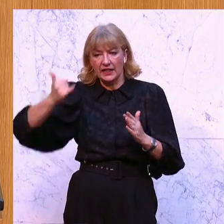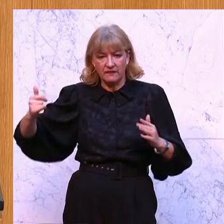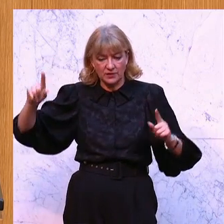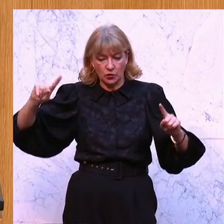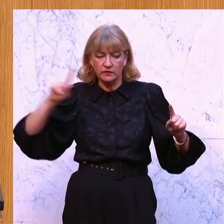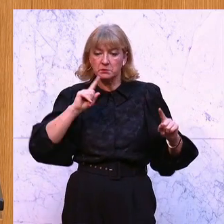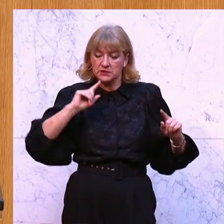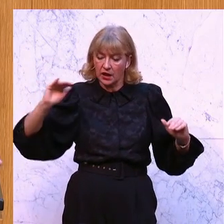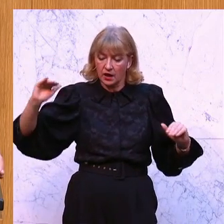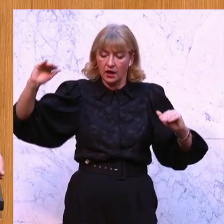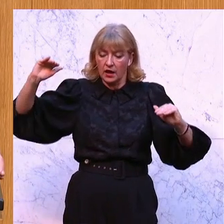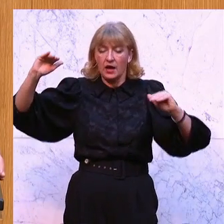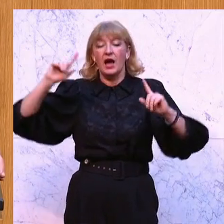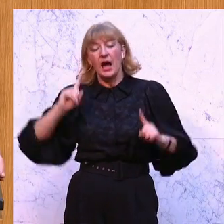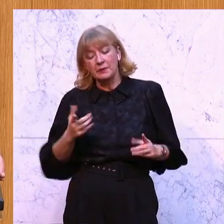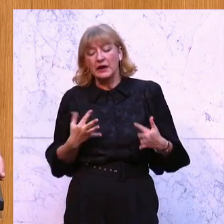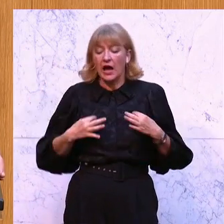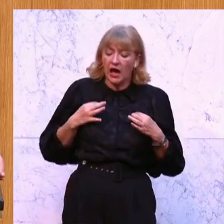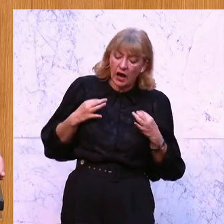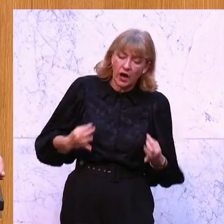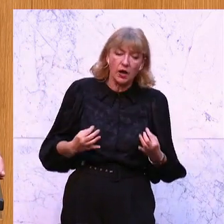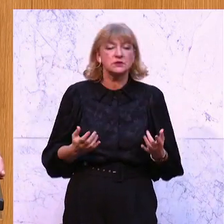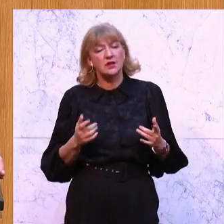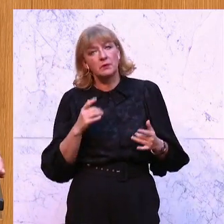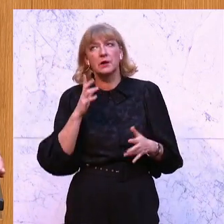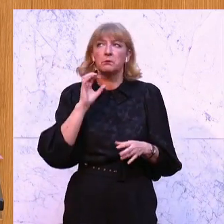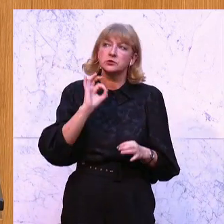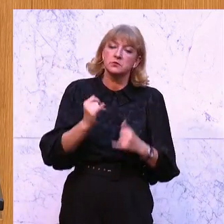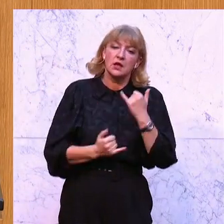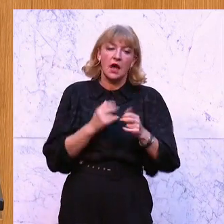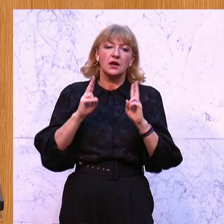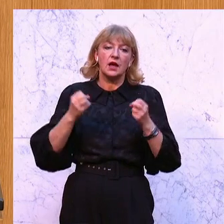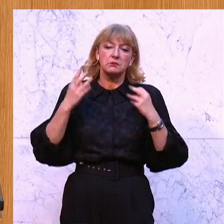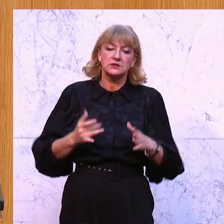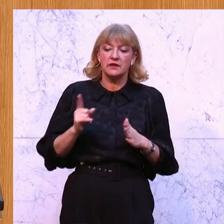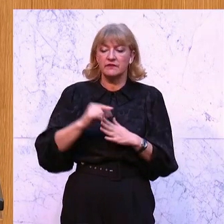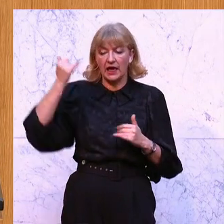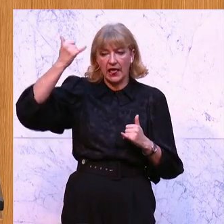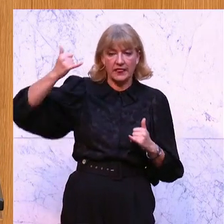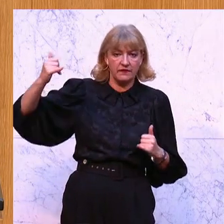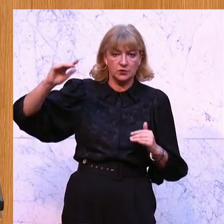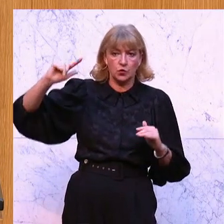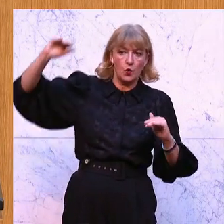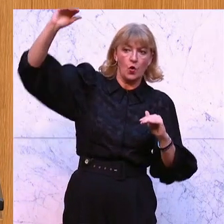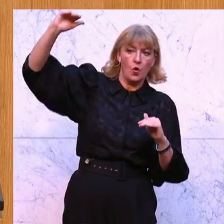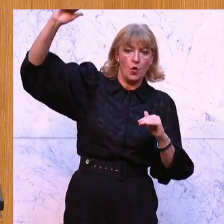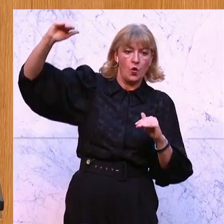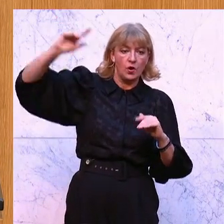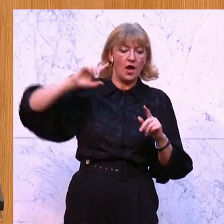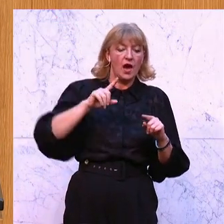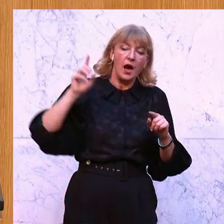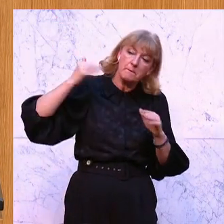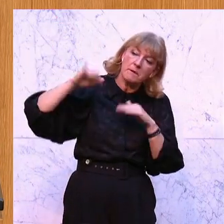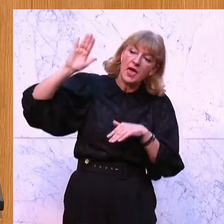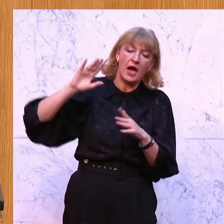aber ausnahmsweise in gewissen Jahren passieren kann, dass die Inflation über dem liegt, was der sogenannte